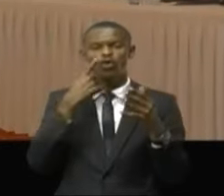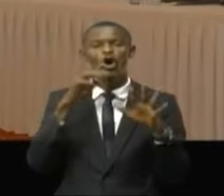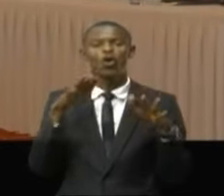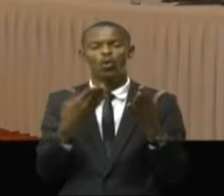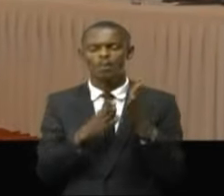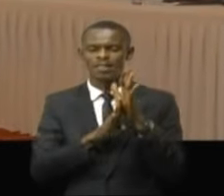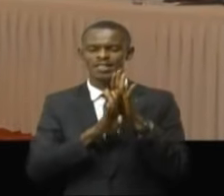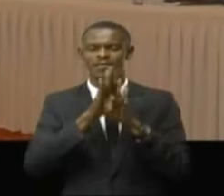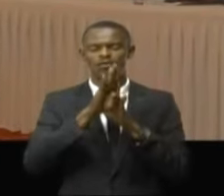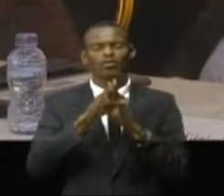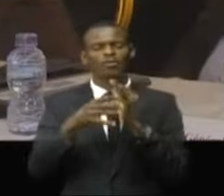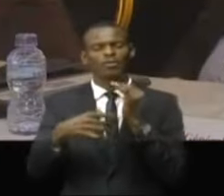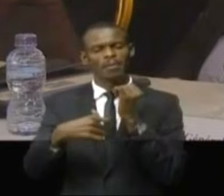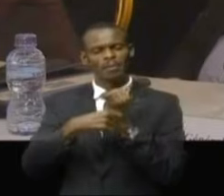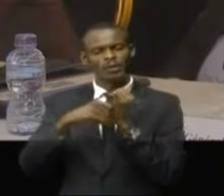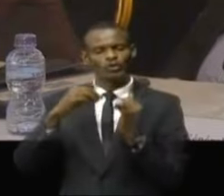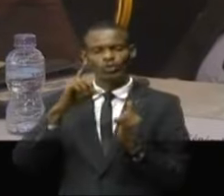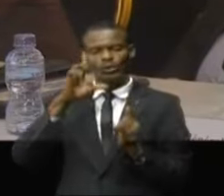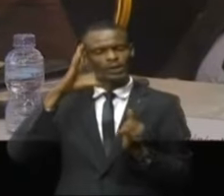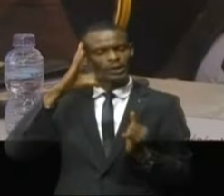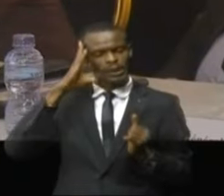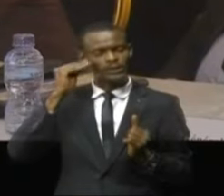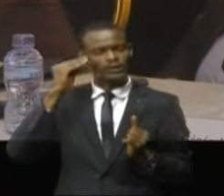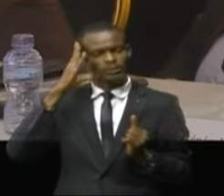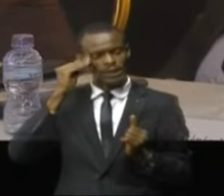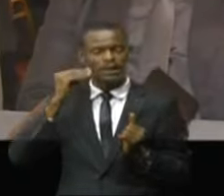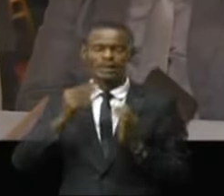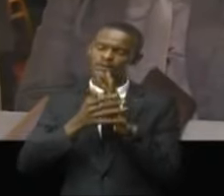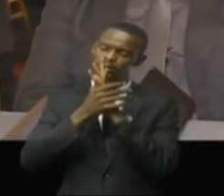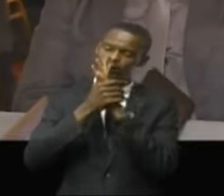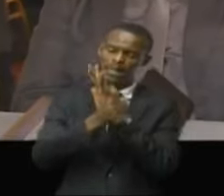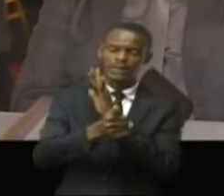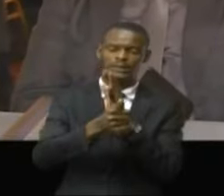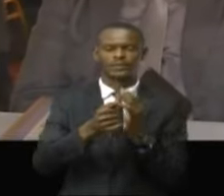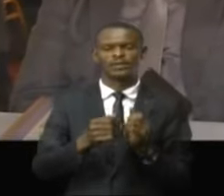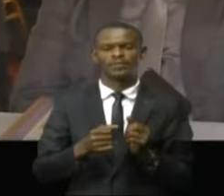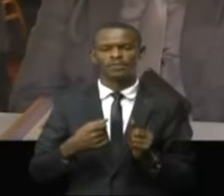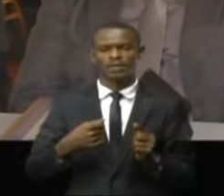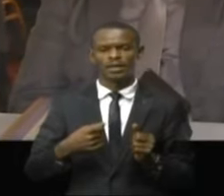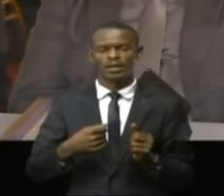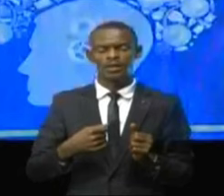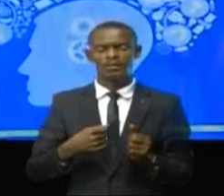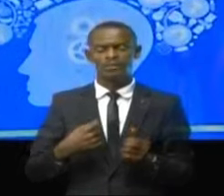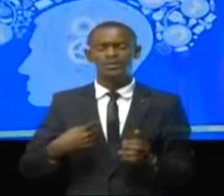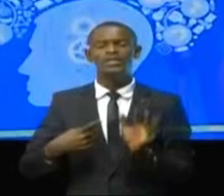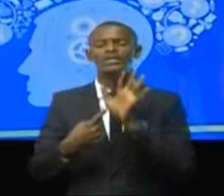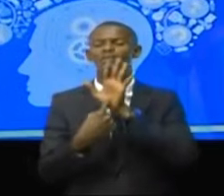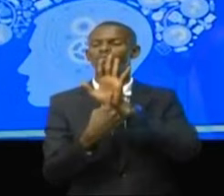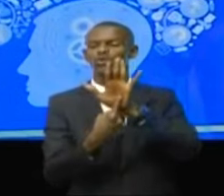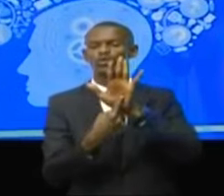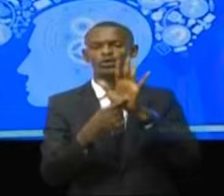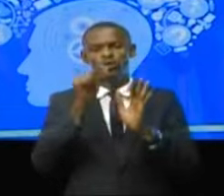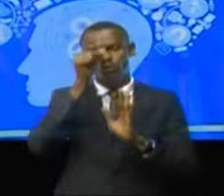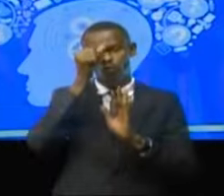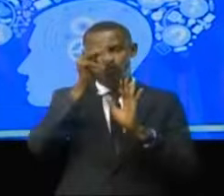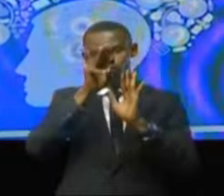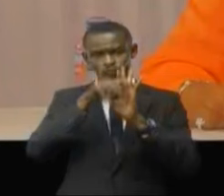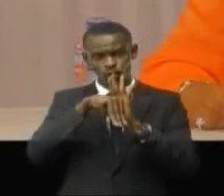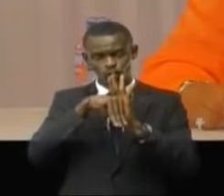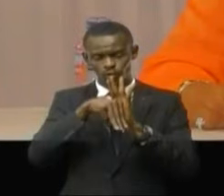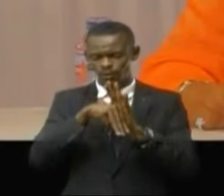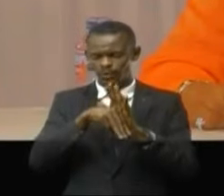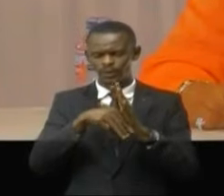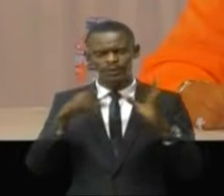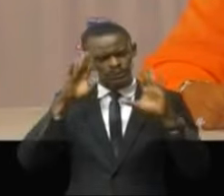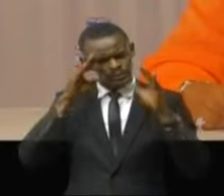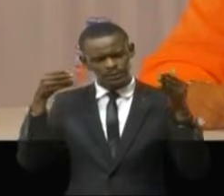Cela constitue pour le gouvernement un encouragement à persévérer dans l'effort. C'est pourquoi le gouvernement s'engage à assurer un